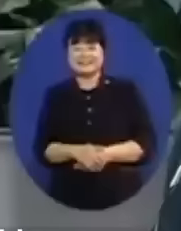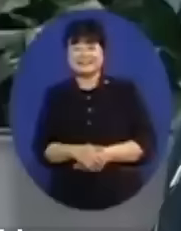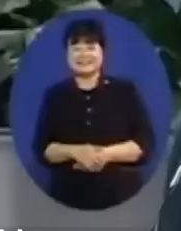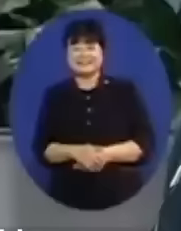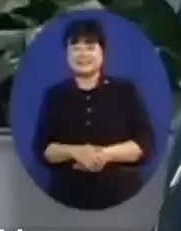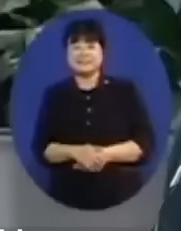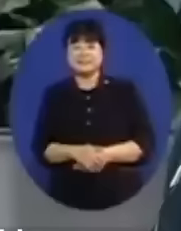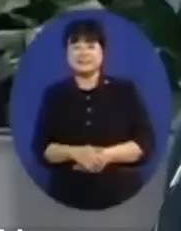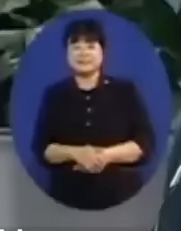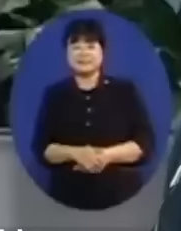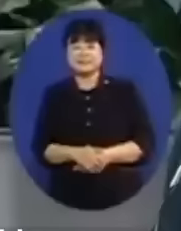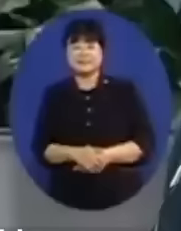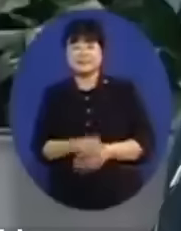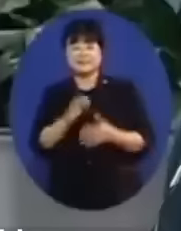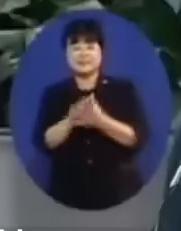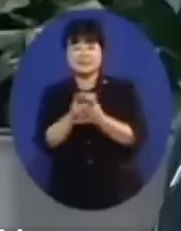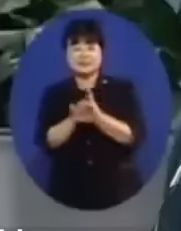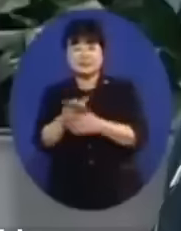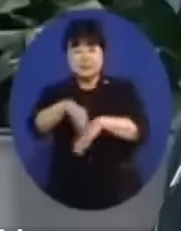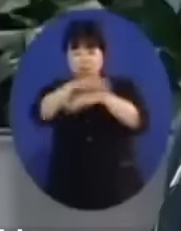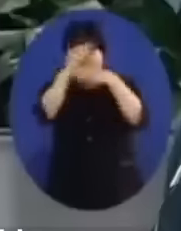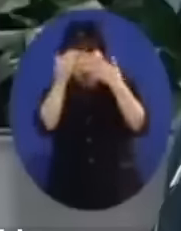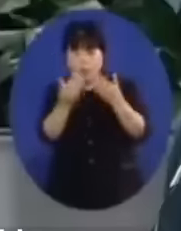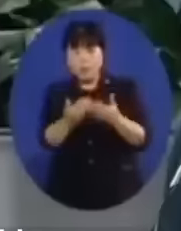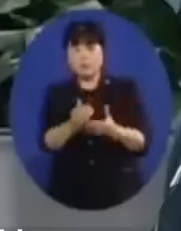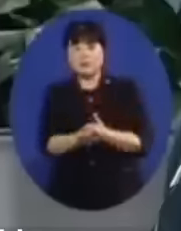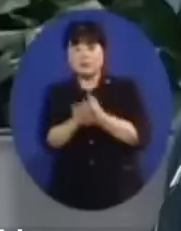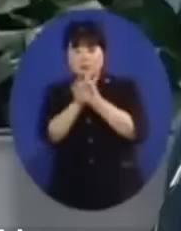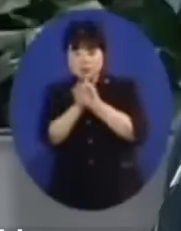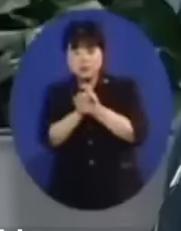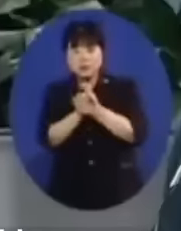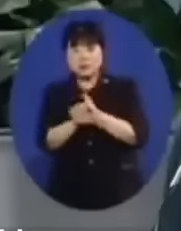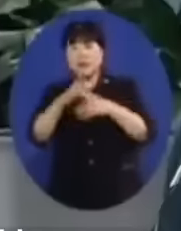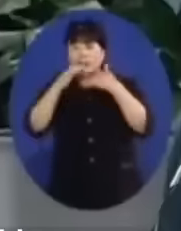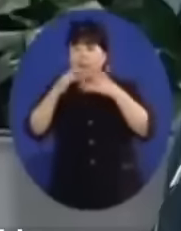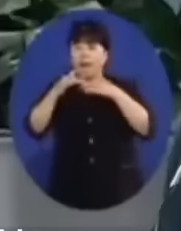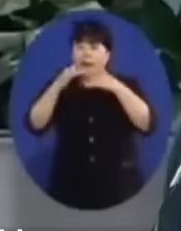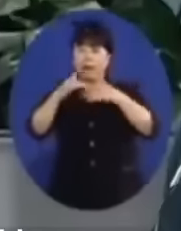내 동료들이 기도 왜 막 방언으로 기도하는데 아니 나는 방언을